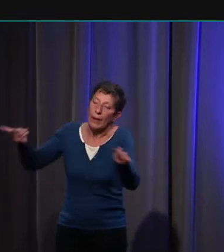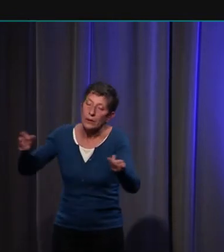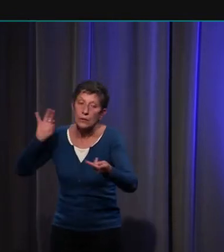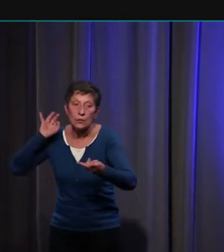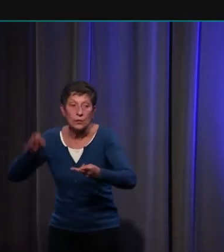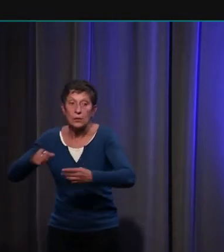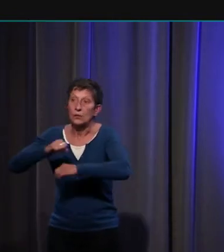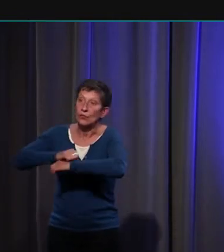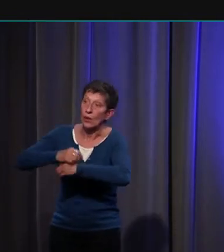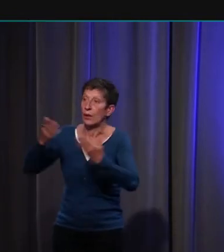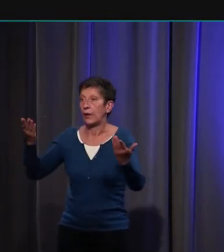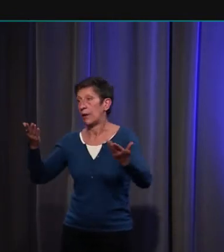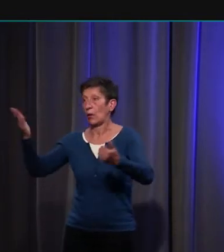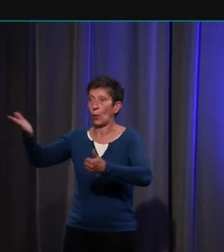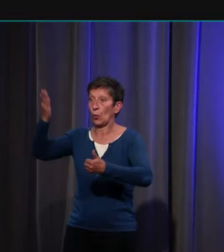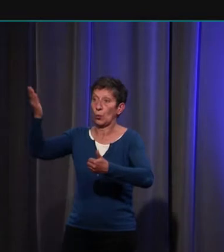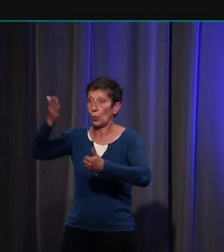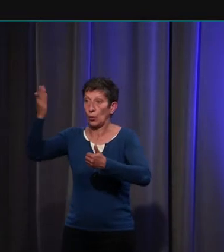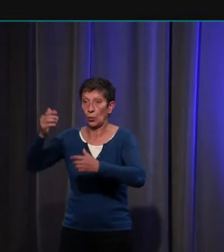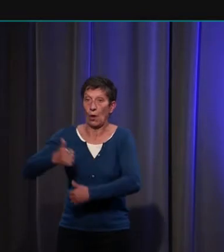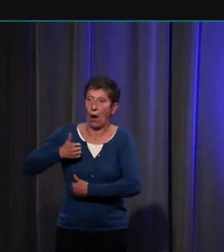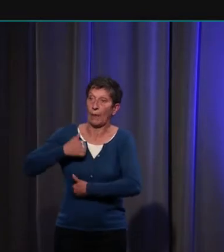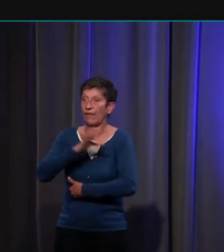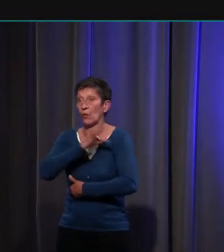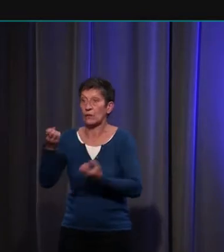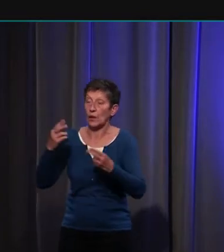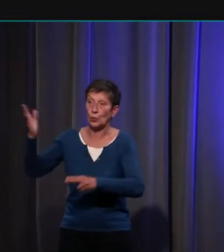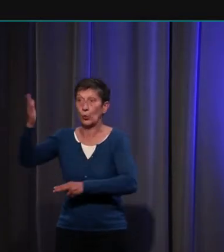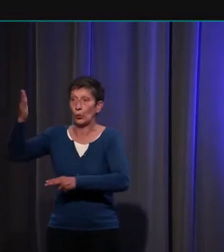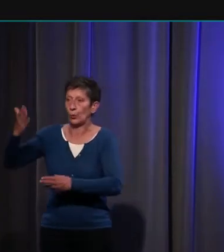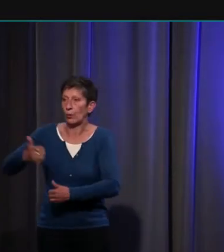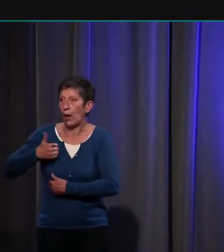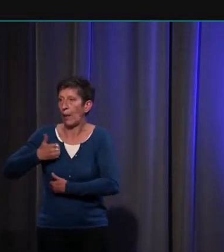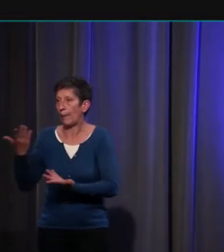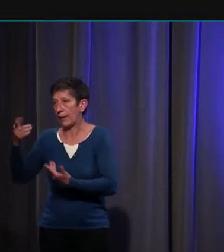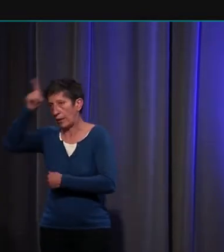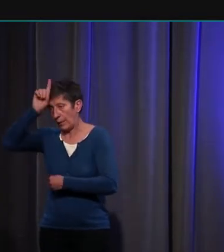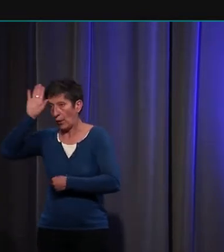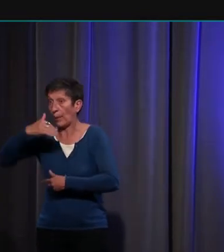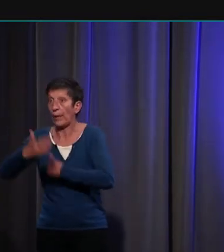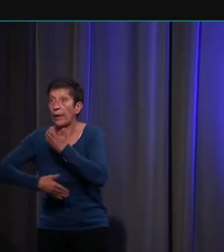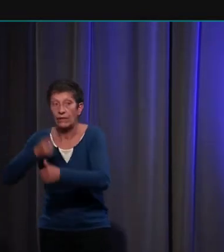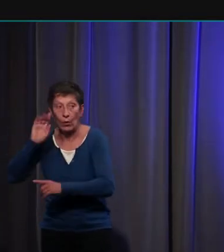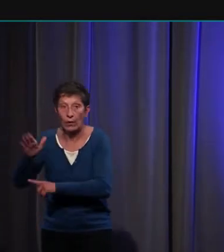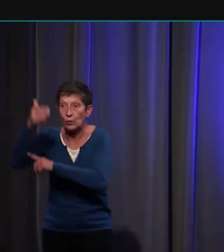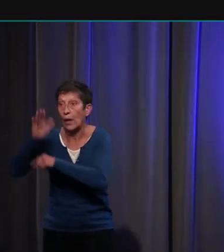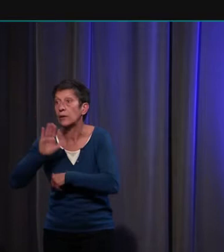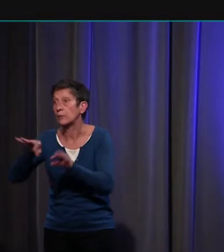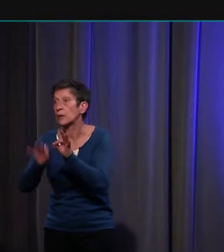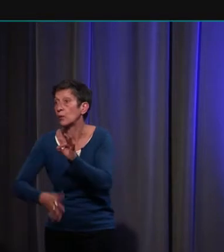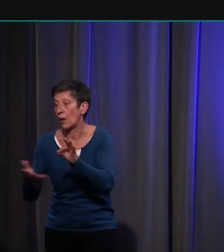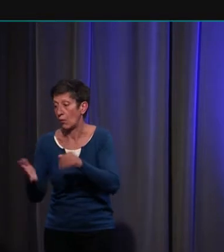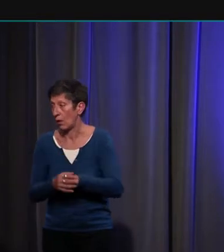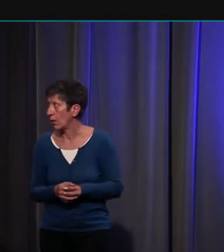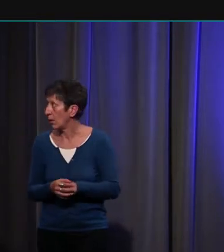faveur de la glorieuse armée française de la glorieuse armée allemande vous voyez après le nationalisme s'en mêle et là encore j'ai pas parlé